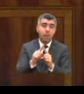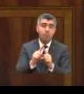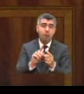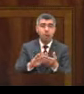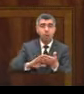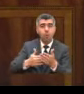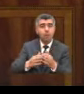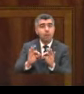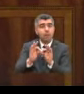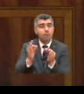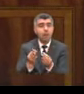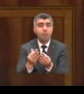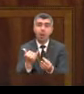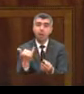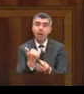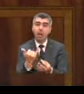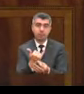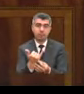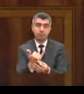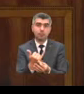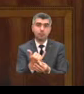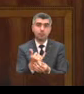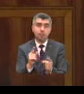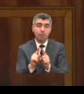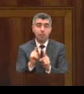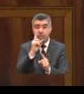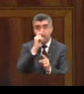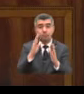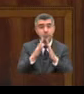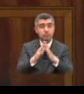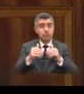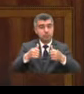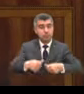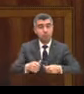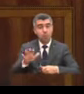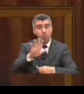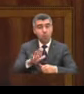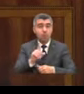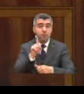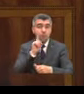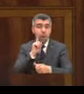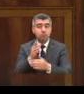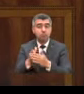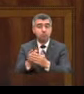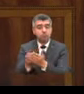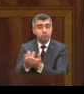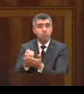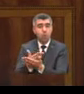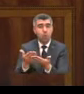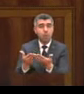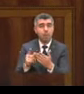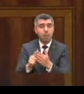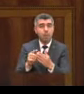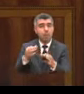للأسرة، وبالتالي هذه الفئة هذه تعرضت لواحد العنف رهيب خلال فترة الحجر الصحي، والدليل على ذلك هي النيابة العامة